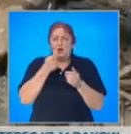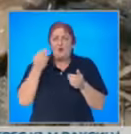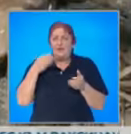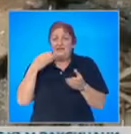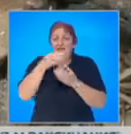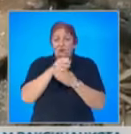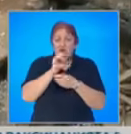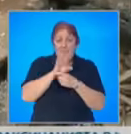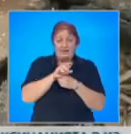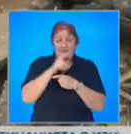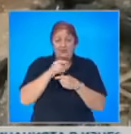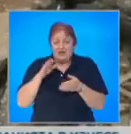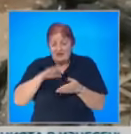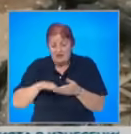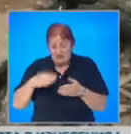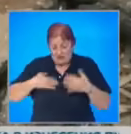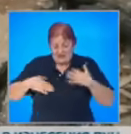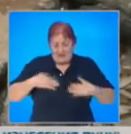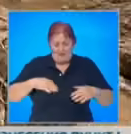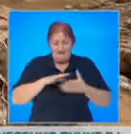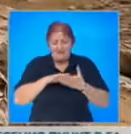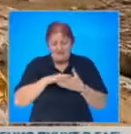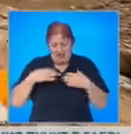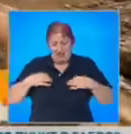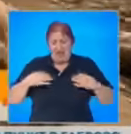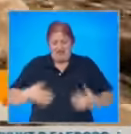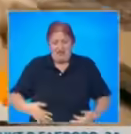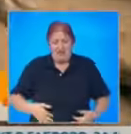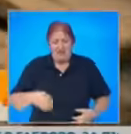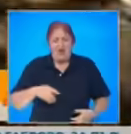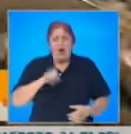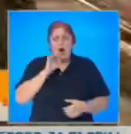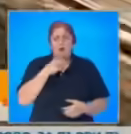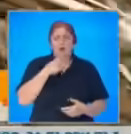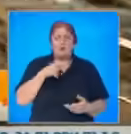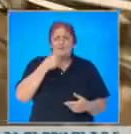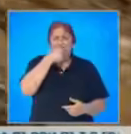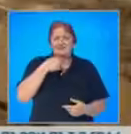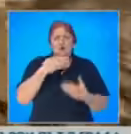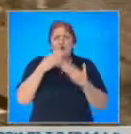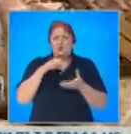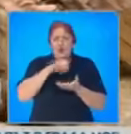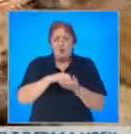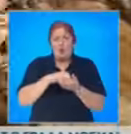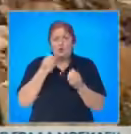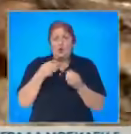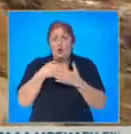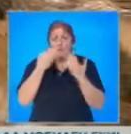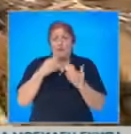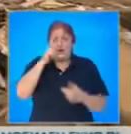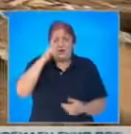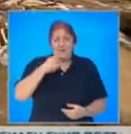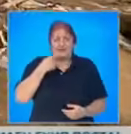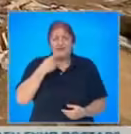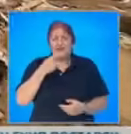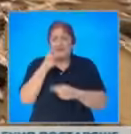преди да се включи в ефир, тя се навежда и намазва скал дрехите си. Охлен, която е сред лицата на сутрешния блок Добро утро Германия,